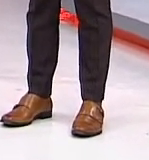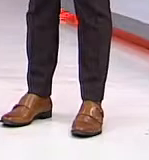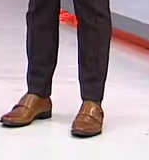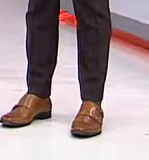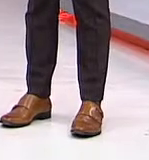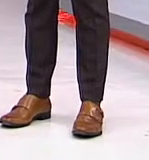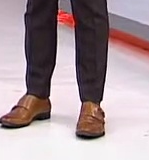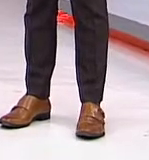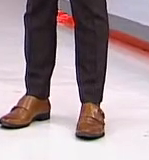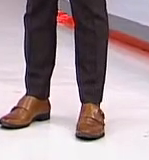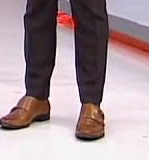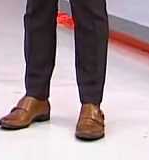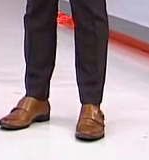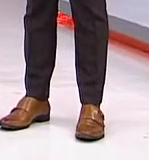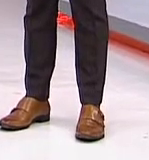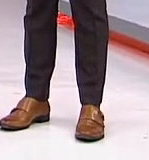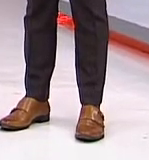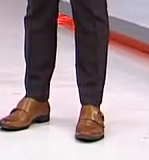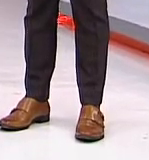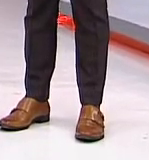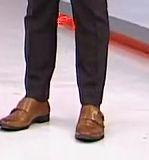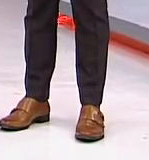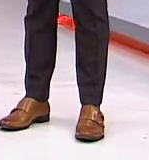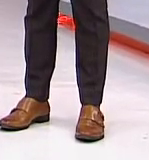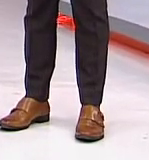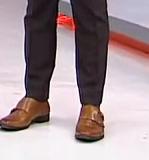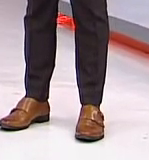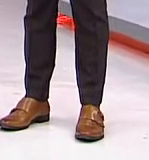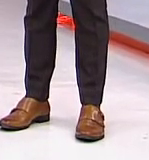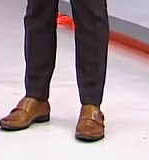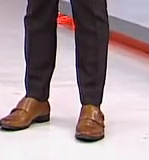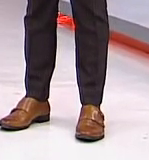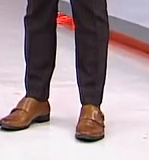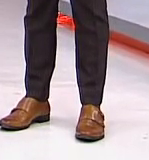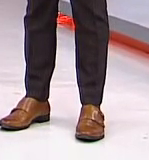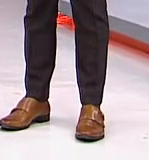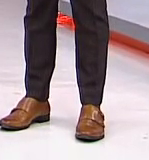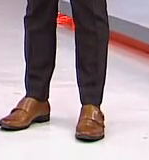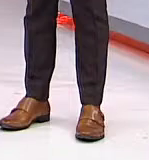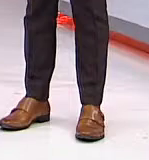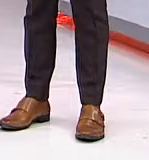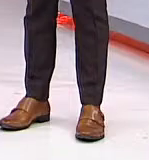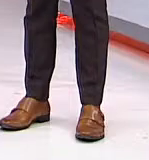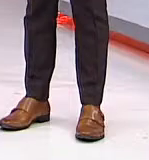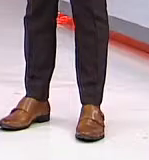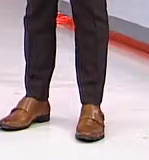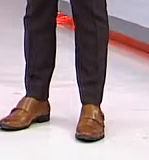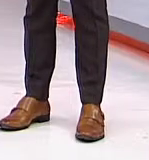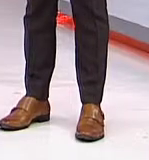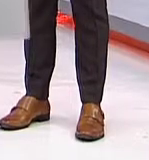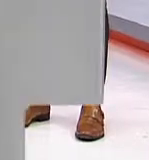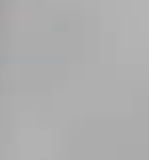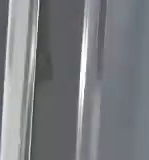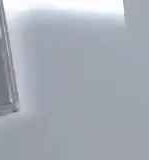ng OFW. Isusunod na rin ang mga senior citizen at may karamdaman. Nakatutok si Athena Imperial.